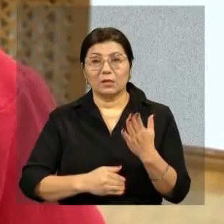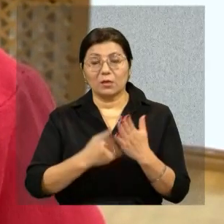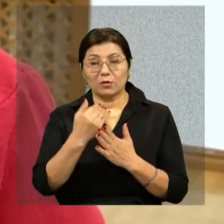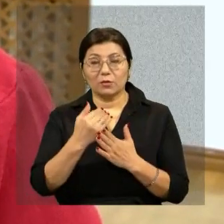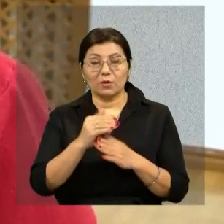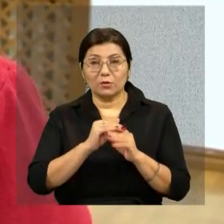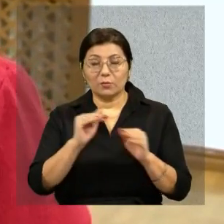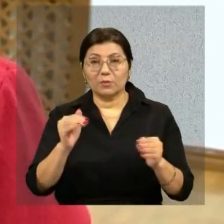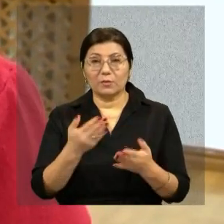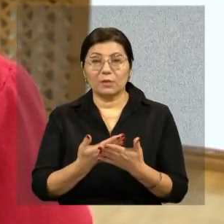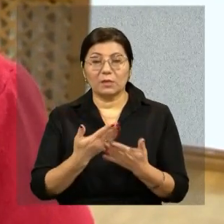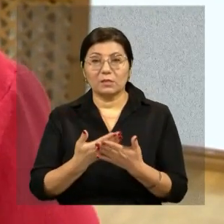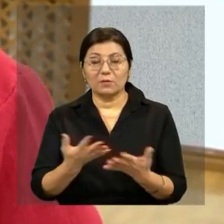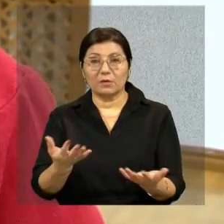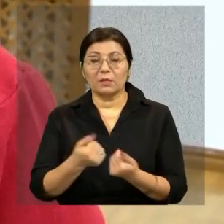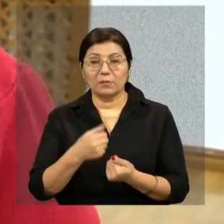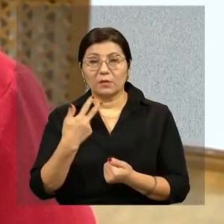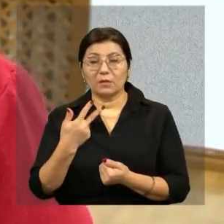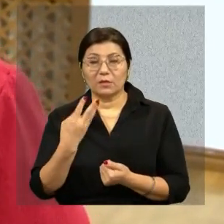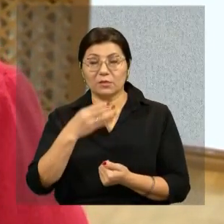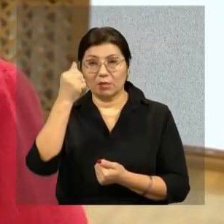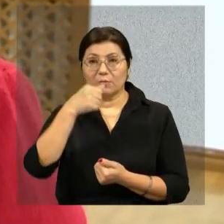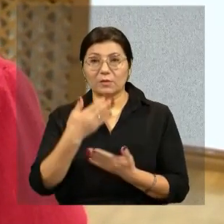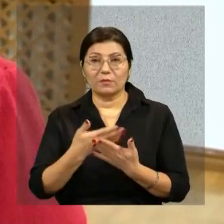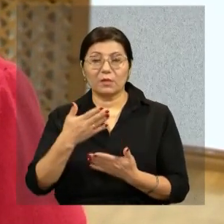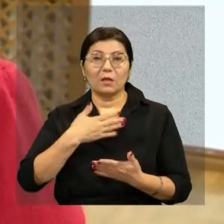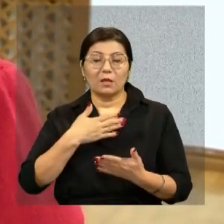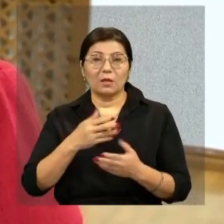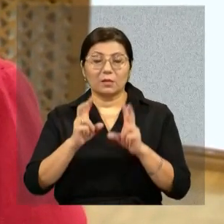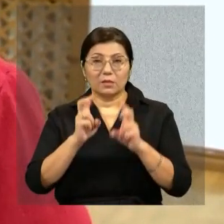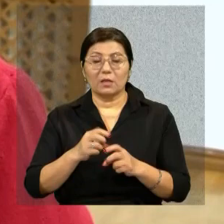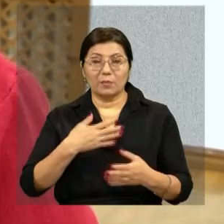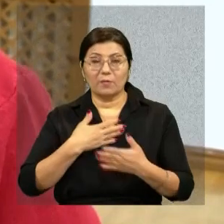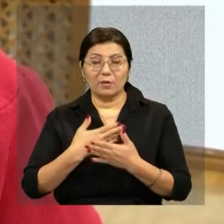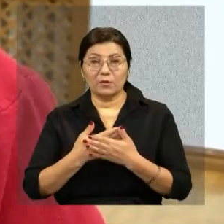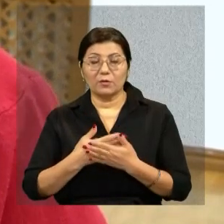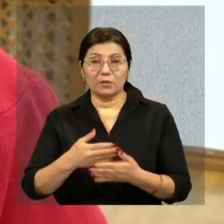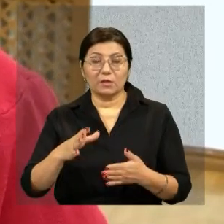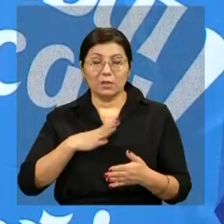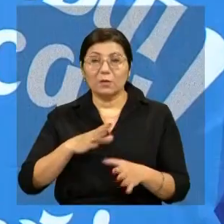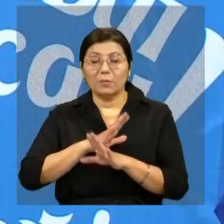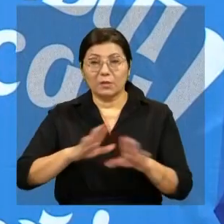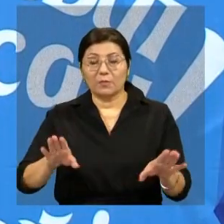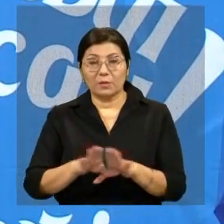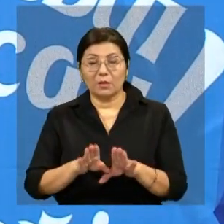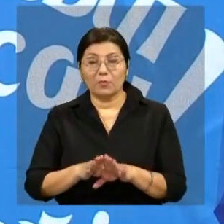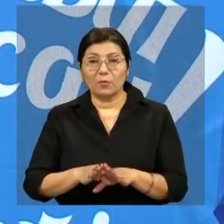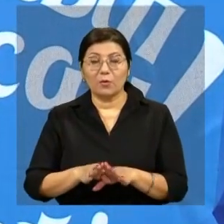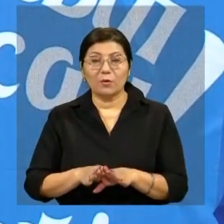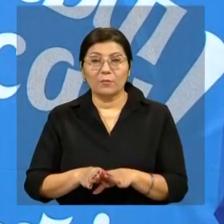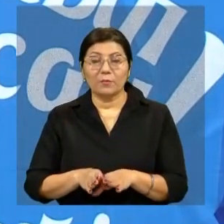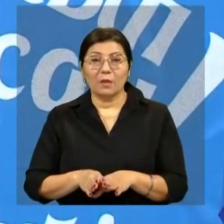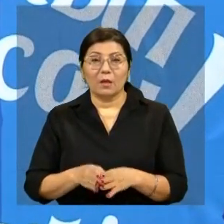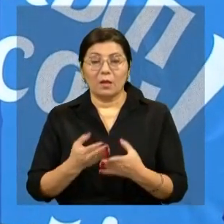если взять годами 3-4 назад, тема волонтерства у нас не была такой актуальной, но вот с момента начала пандемии